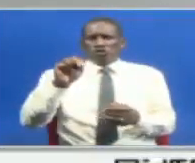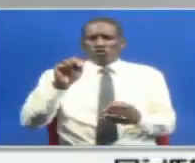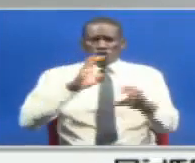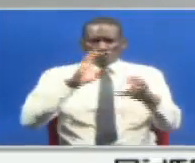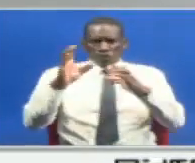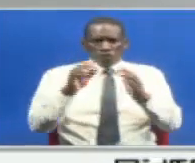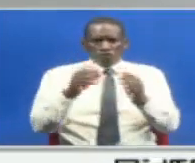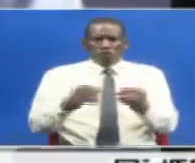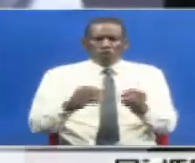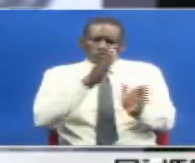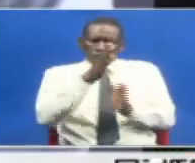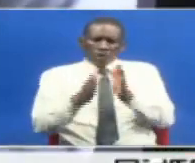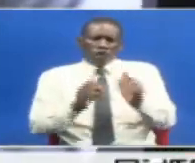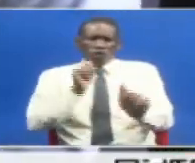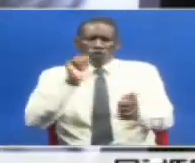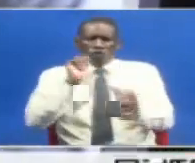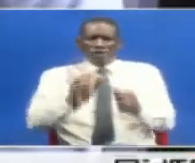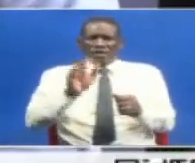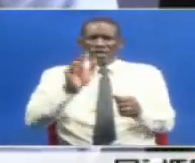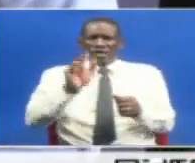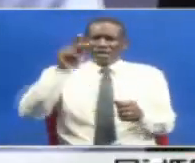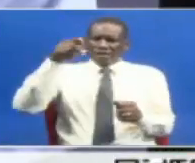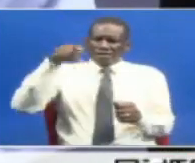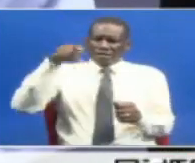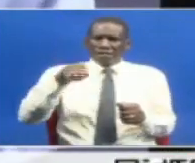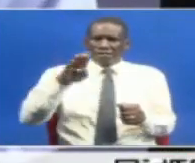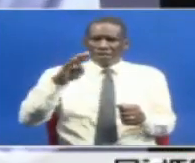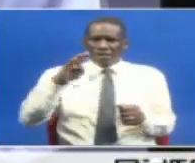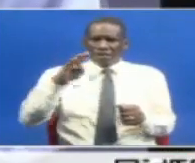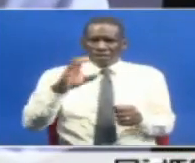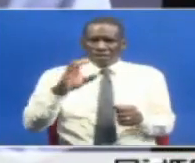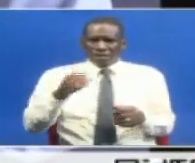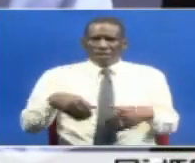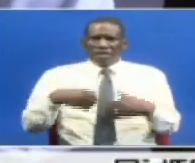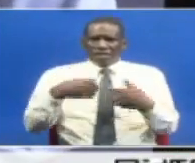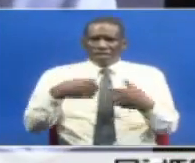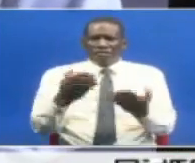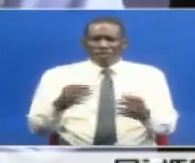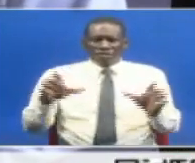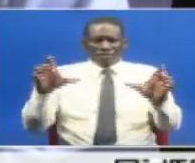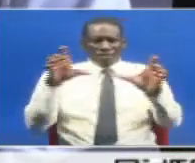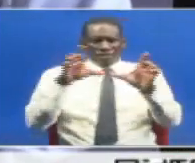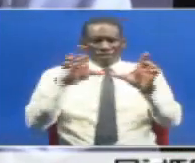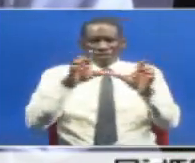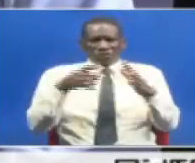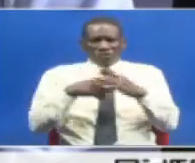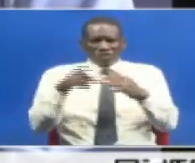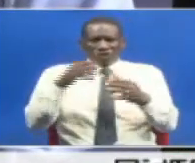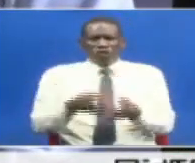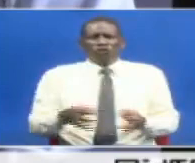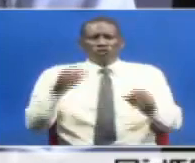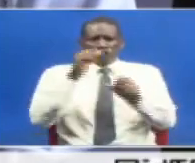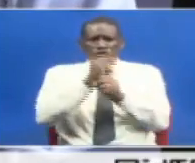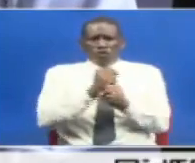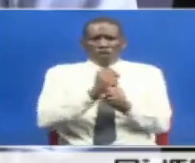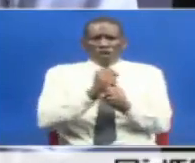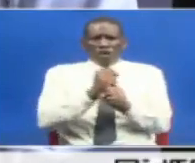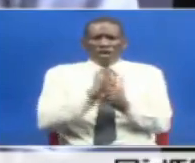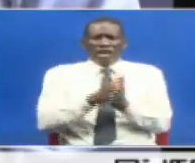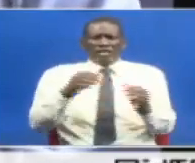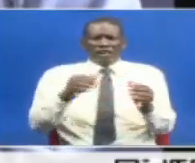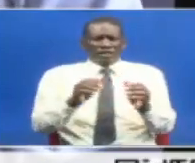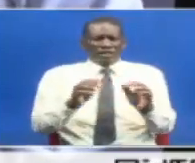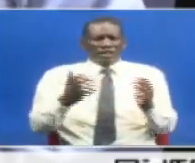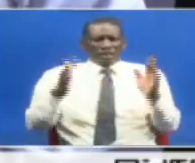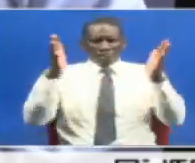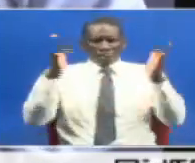wa mashindano. KPBC imewapa Crimson cheti cha kuanza kazi rasmi, na katika hafla hiyo ambayo imefanyika hii